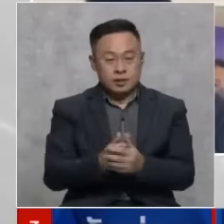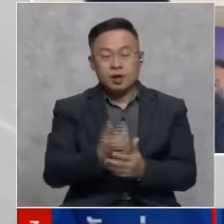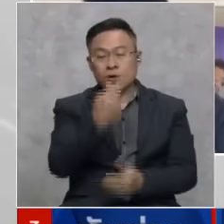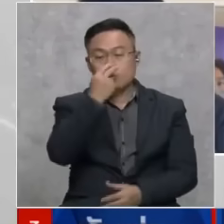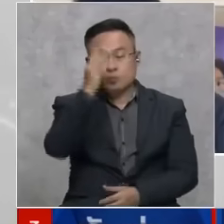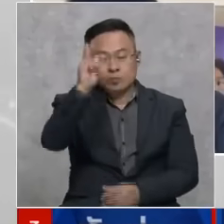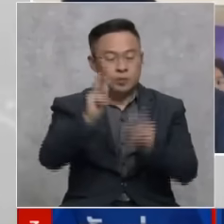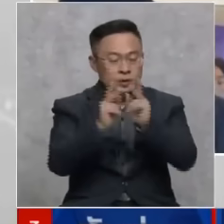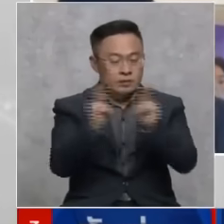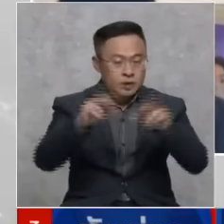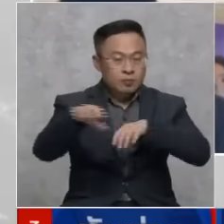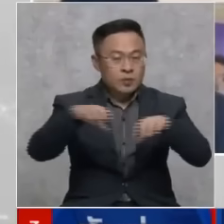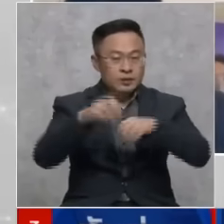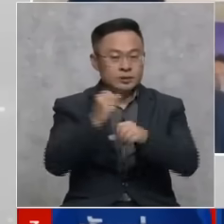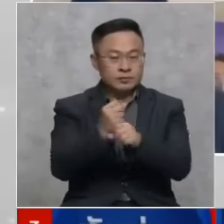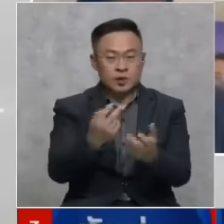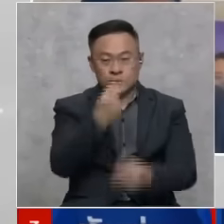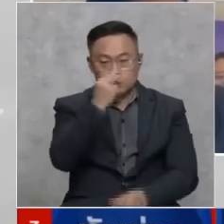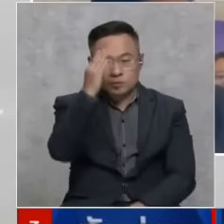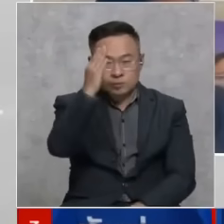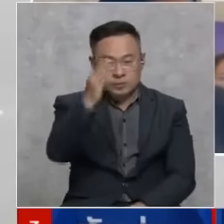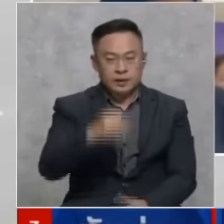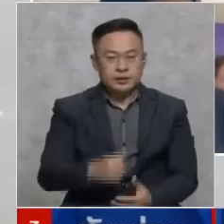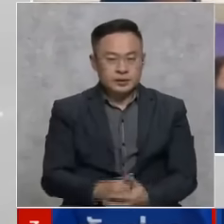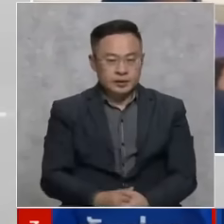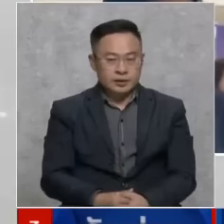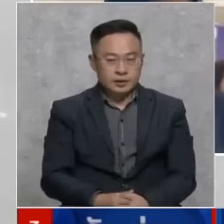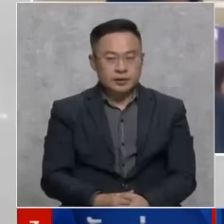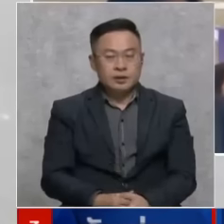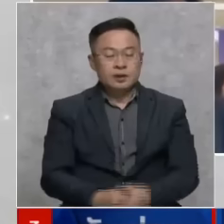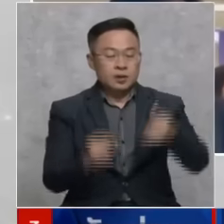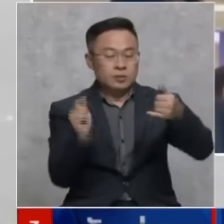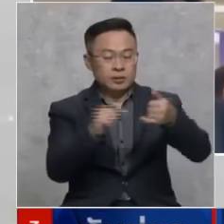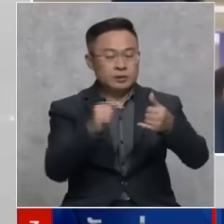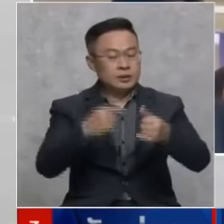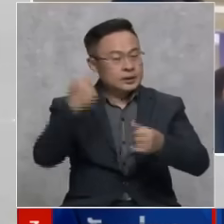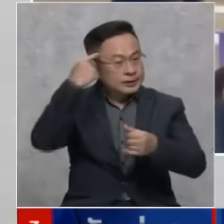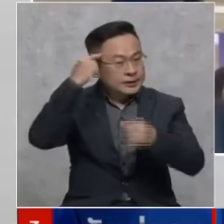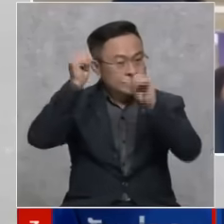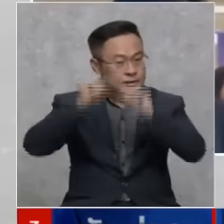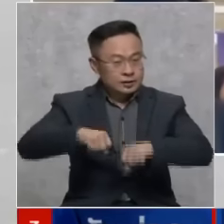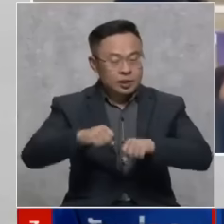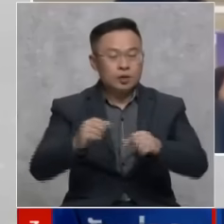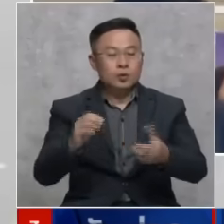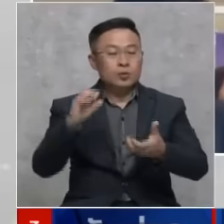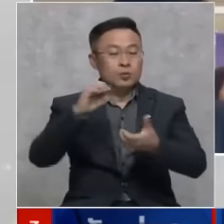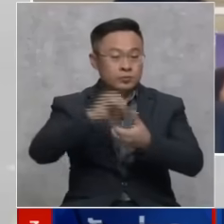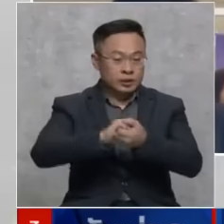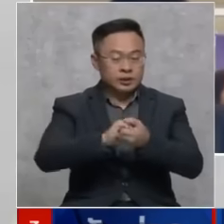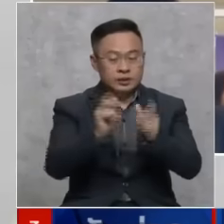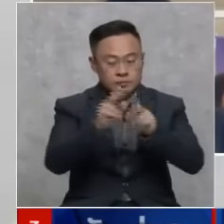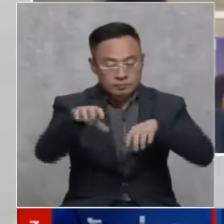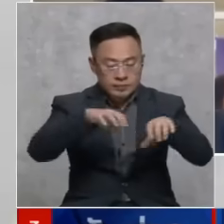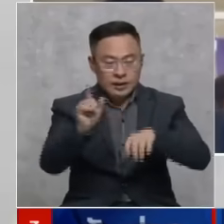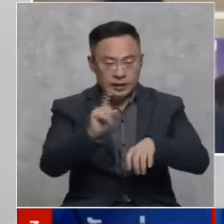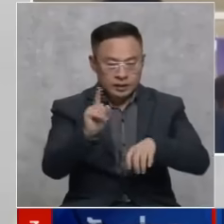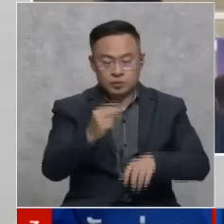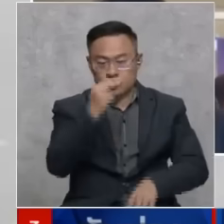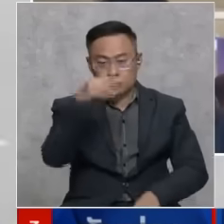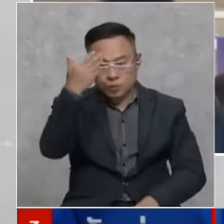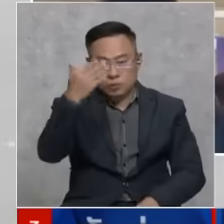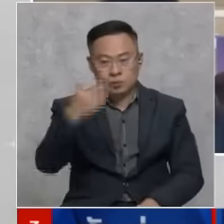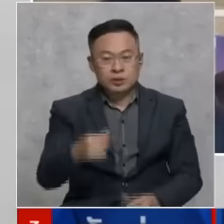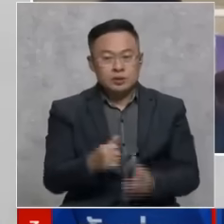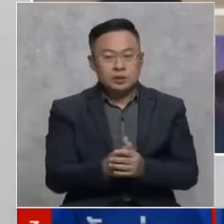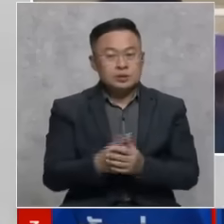อกรรมการบริหารพรรคชุดใหม่นะคะแล้วคุณปฏิพัฒน์จึงจะตัดสินใจร่วมกับการบริหารพรรคชุดใหม่แต่ส่วนตัวเนี่ยคุณปฏิพั